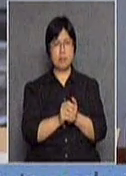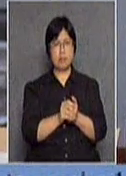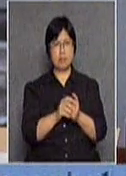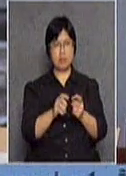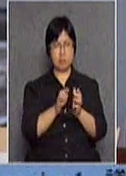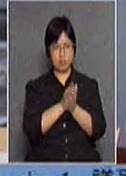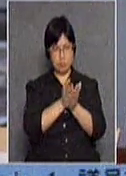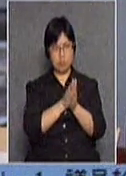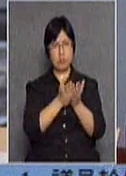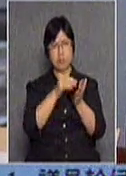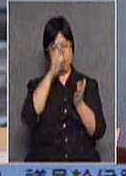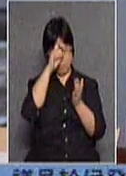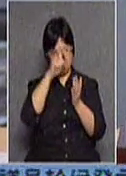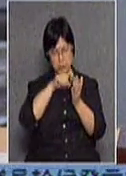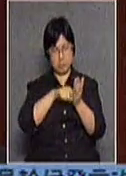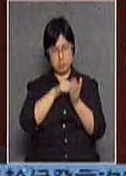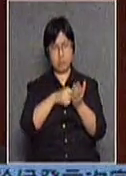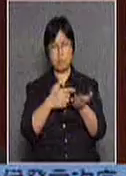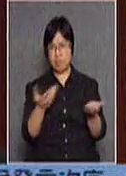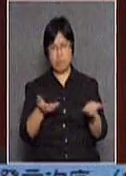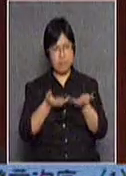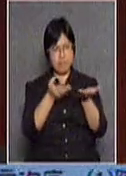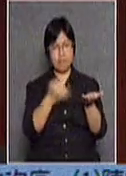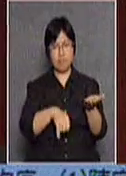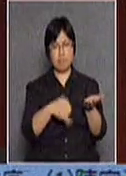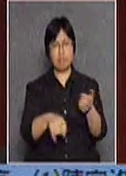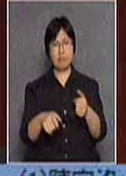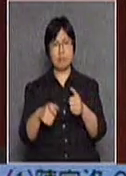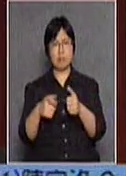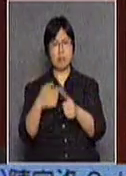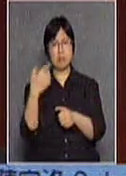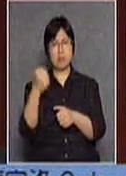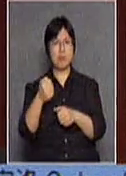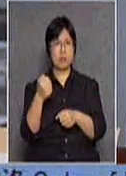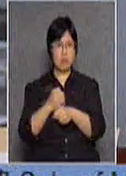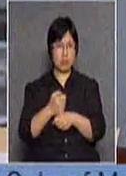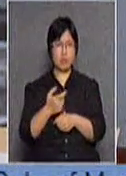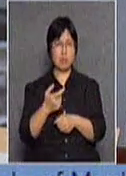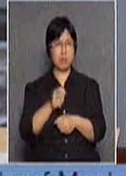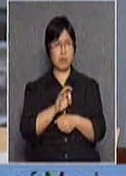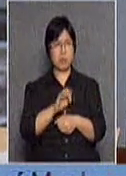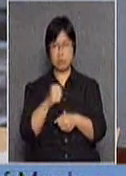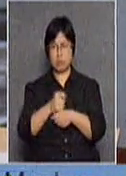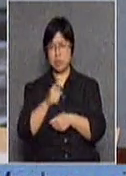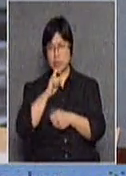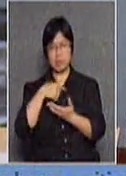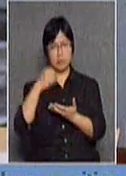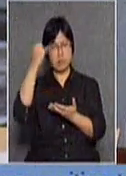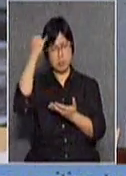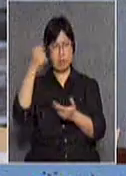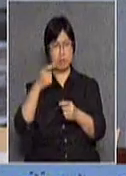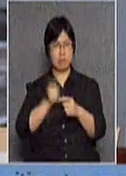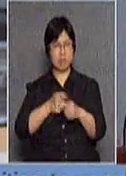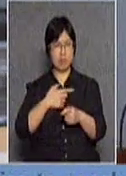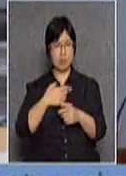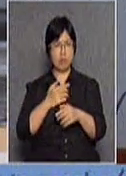錄。主席，即係冇做，或者有做，唔知道。最離譜嘅，我而家即